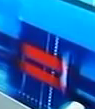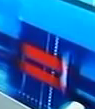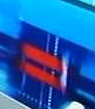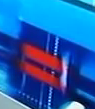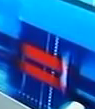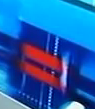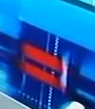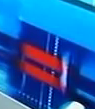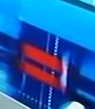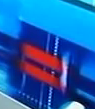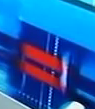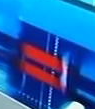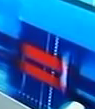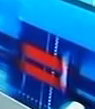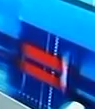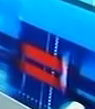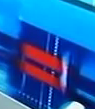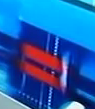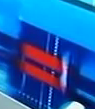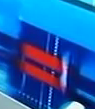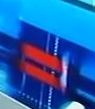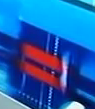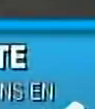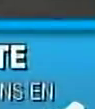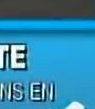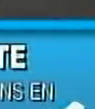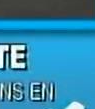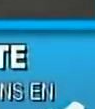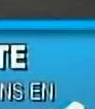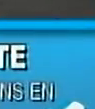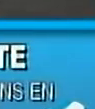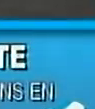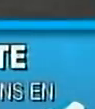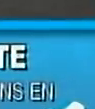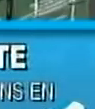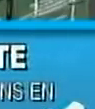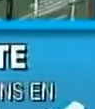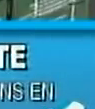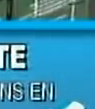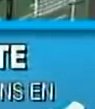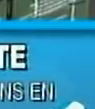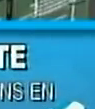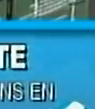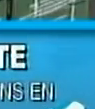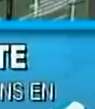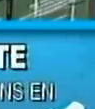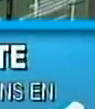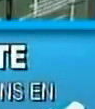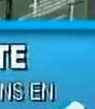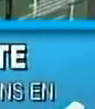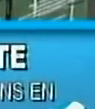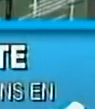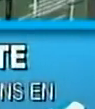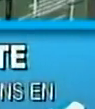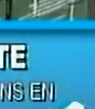Mesdames et messieurs, bonsoir. Bienvenue sur Célé Djibouti. Il est 22h, le journal. Voici les titres. Le présumé terroriste Peter Chérif,